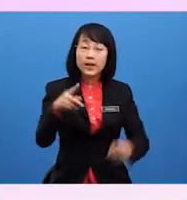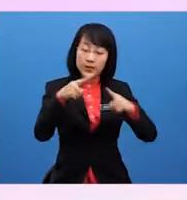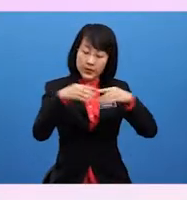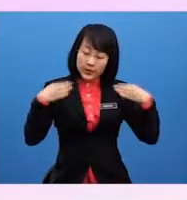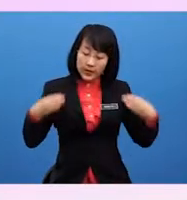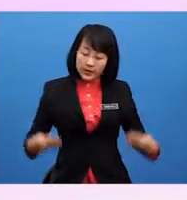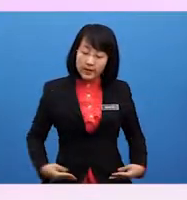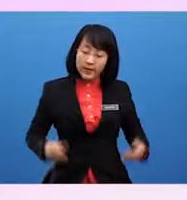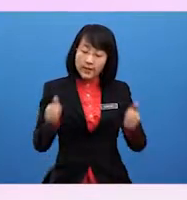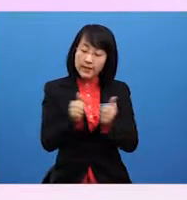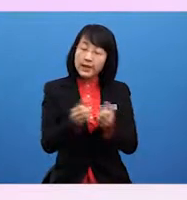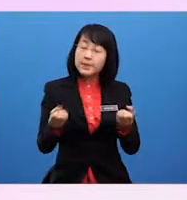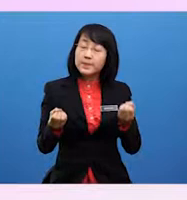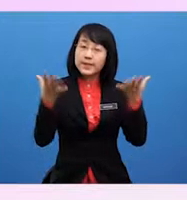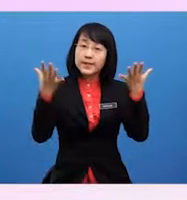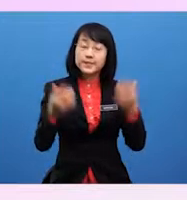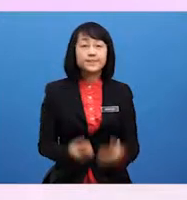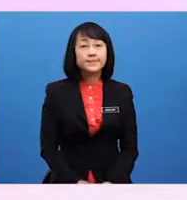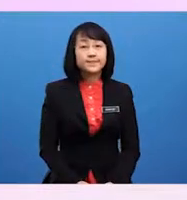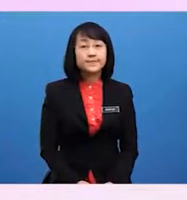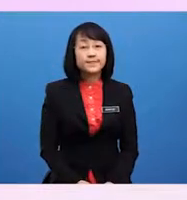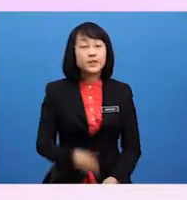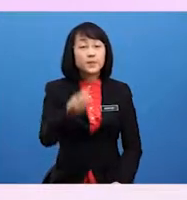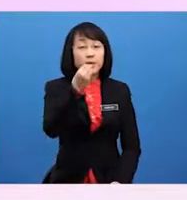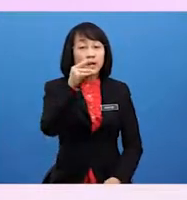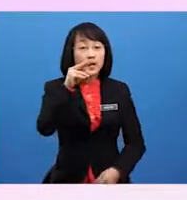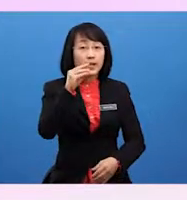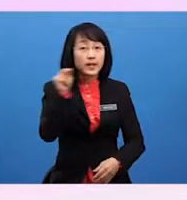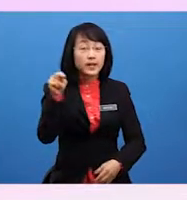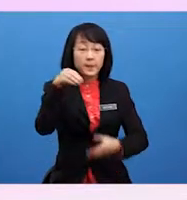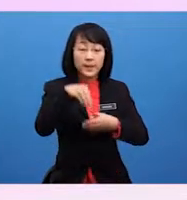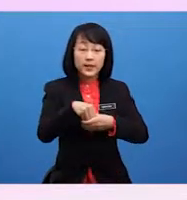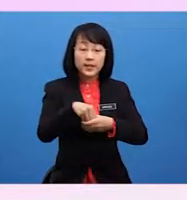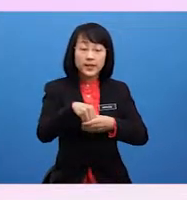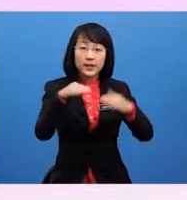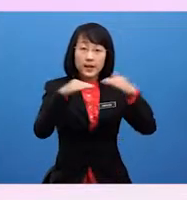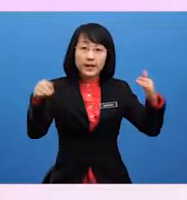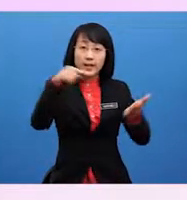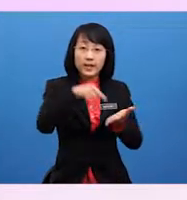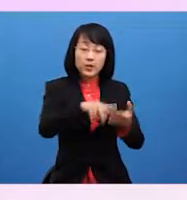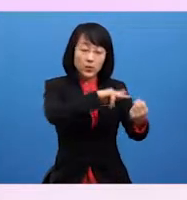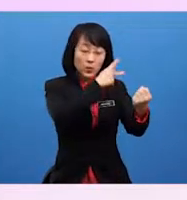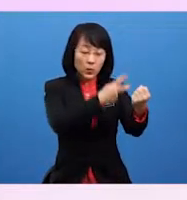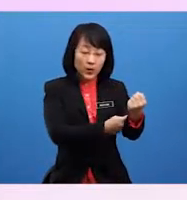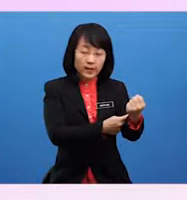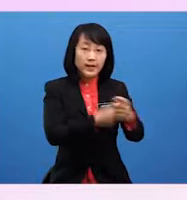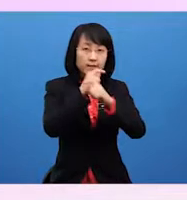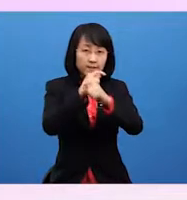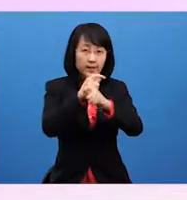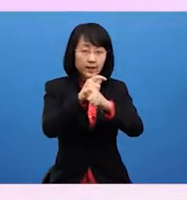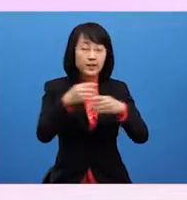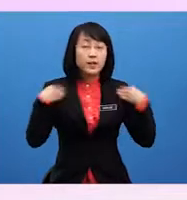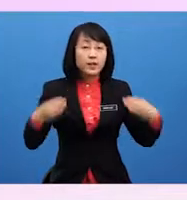dengan banyak. Makanan pada aras ini penting dalam menguatkan ketahanan tubuh terhadap